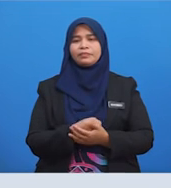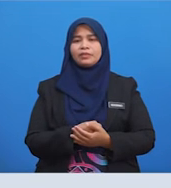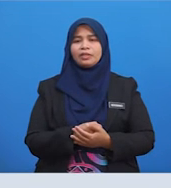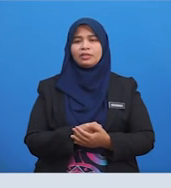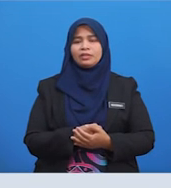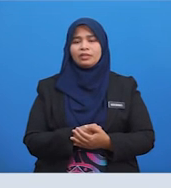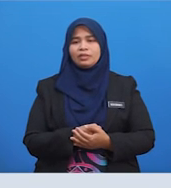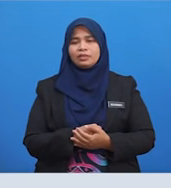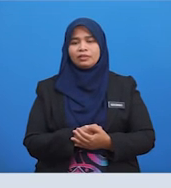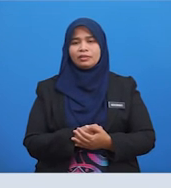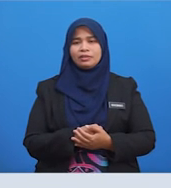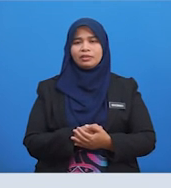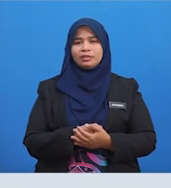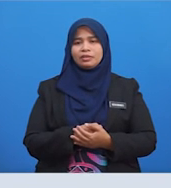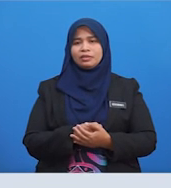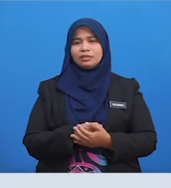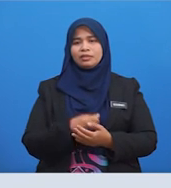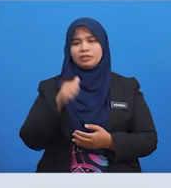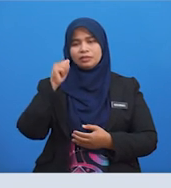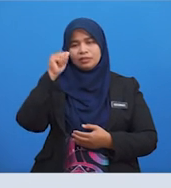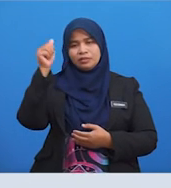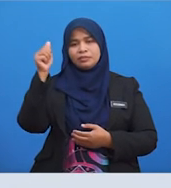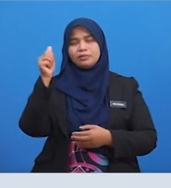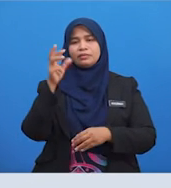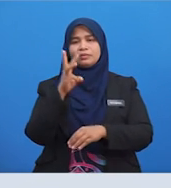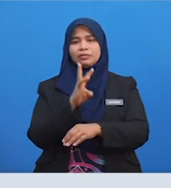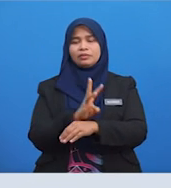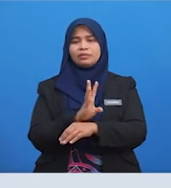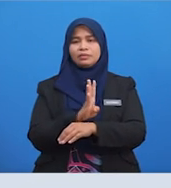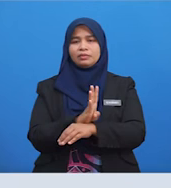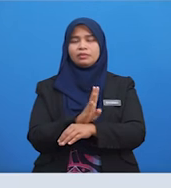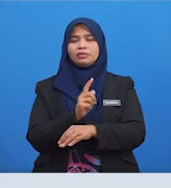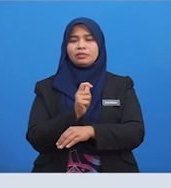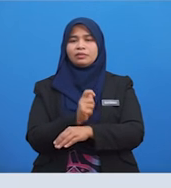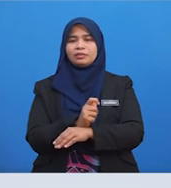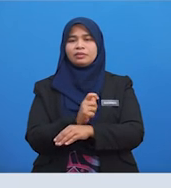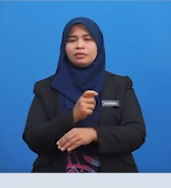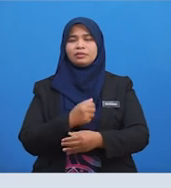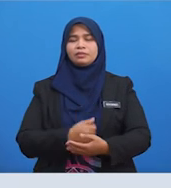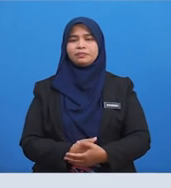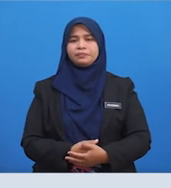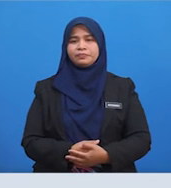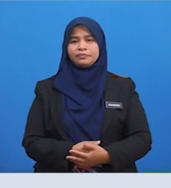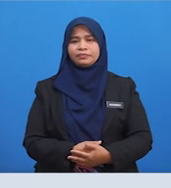liqa wa ma'assalamah wa billahi taufiq wal hidayah.